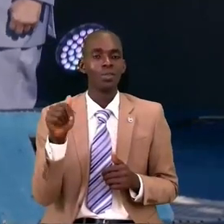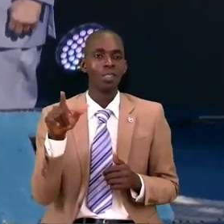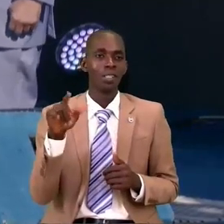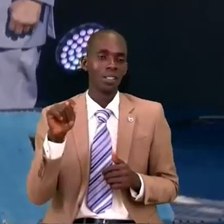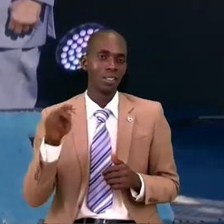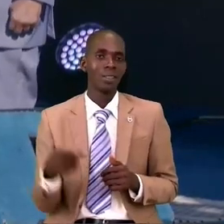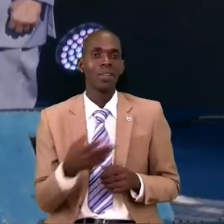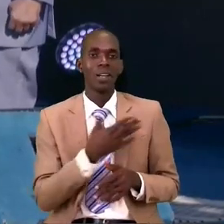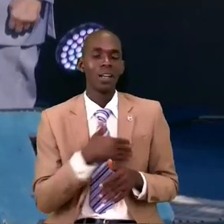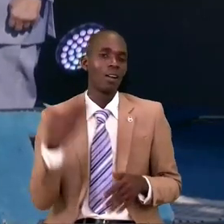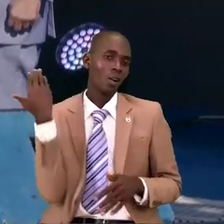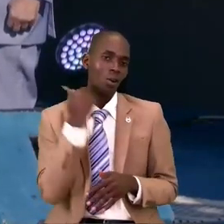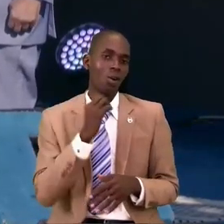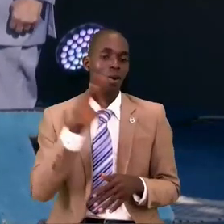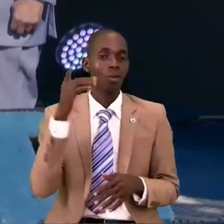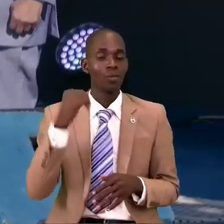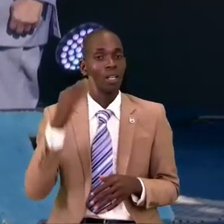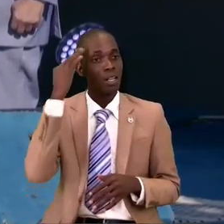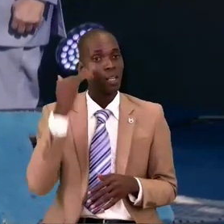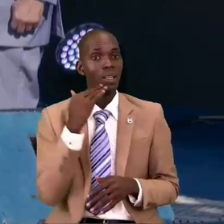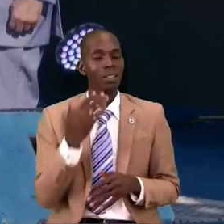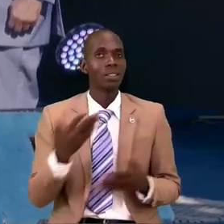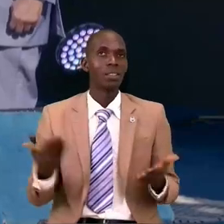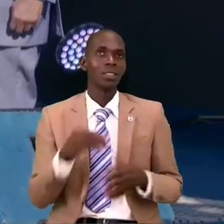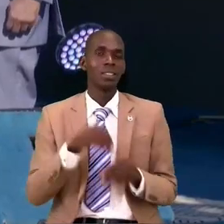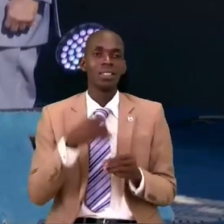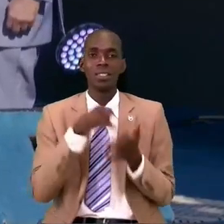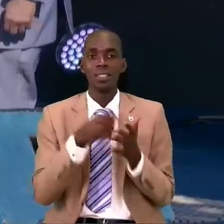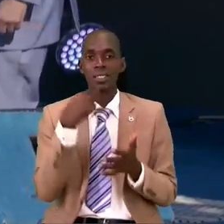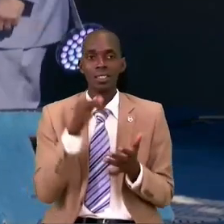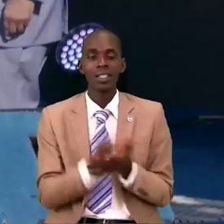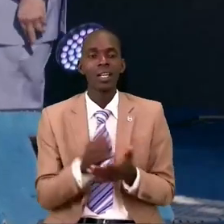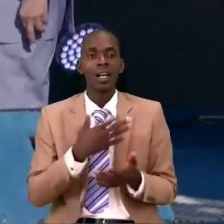voyant que leur héros était mort,